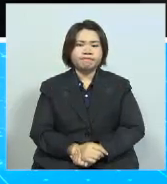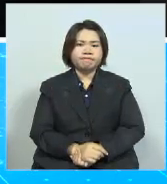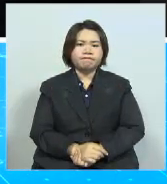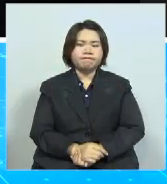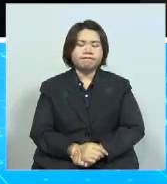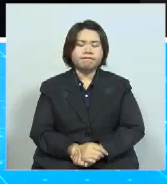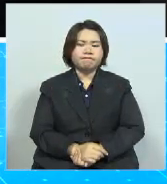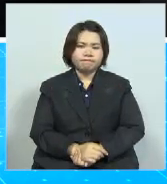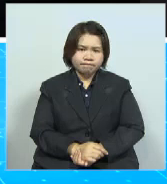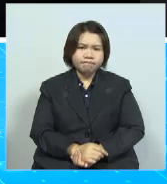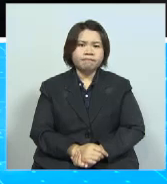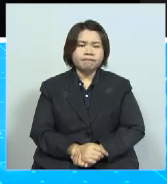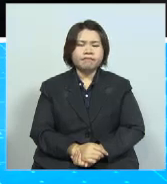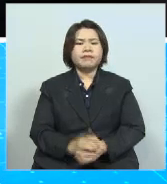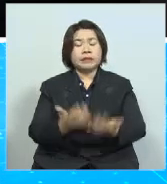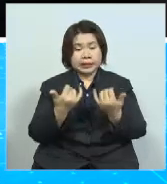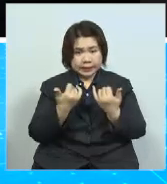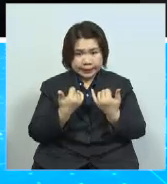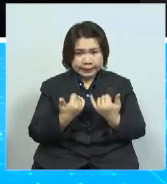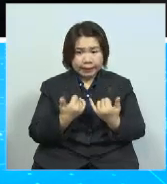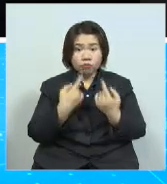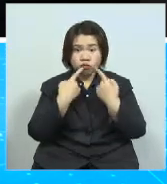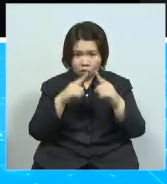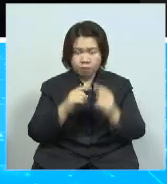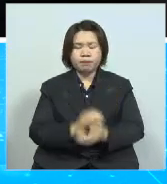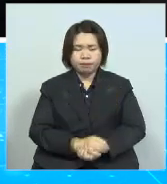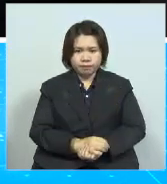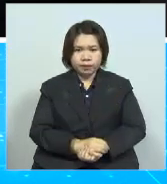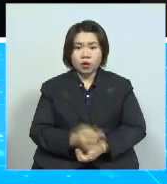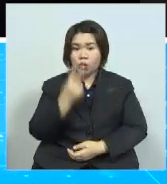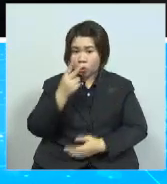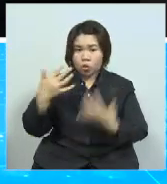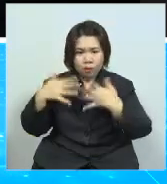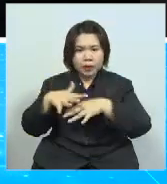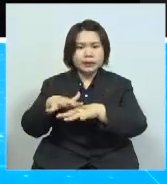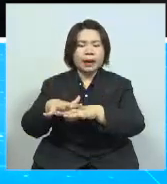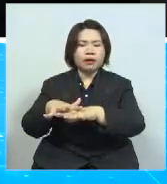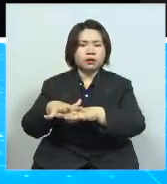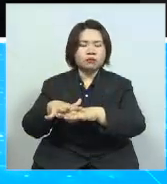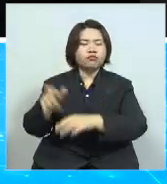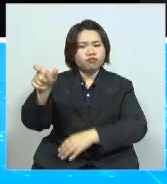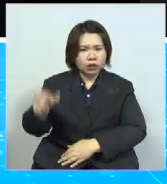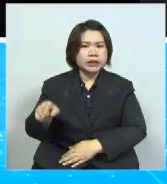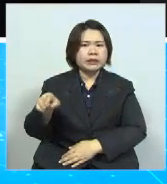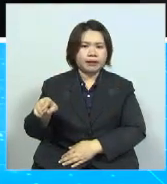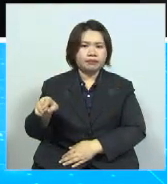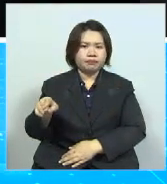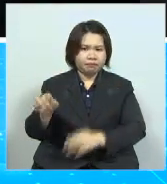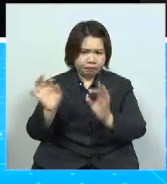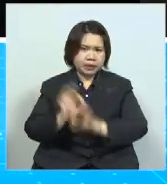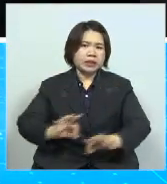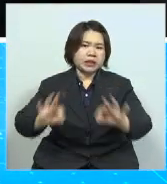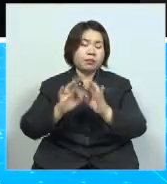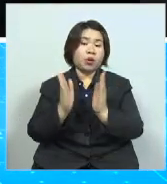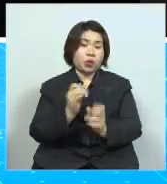ก็เป็นเรื่องของการที่ต้องมาดูครับประสานกับทางท้องถิ่นนะฮะผู้โดยเฉพาะเจ้าหน้า